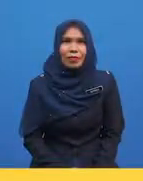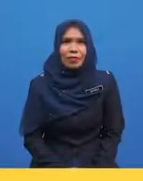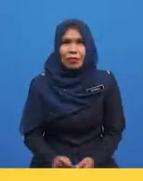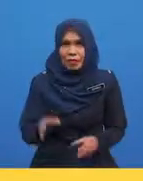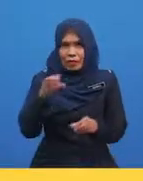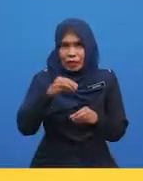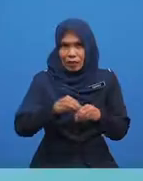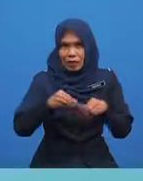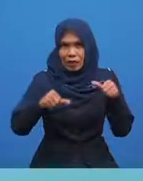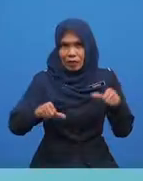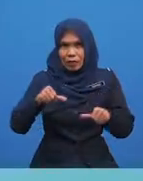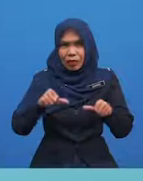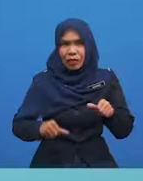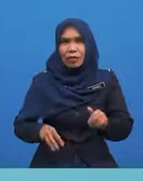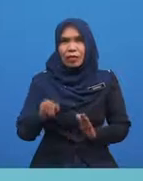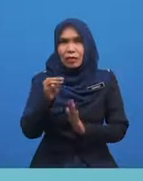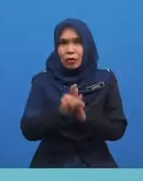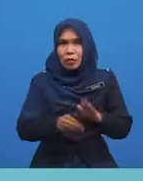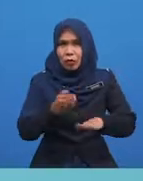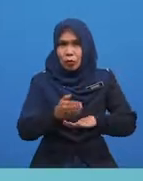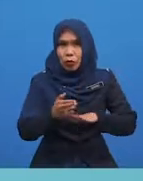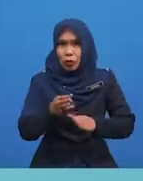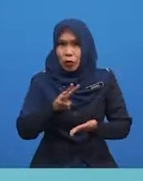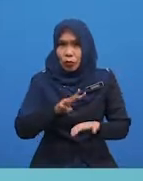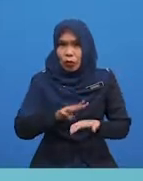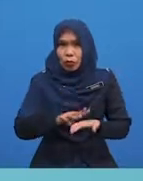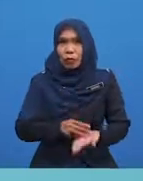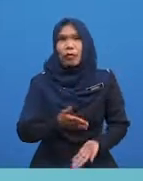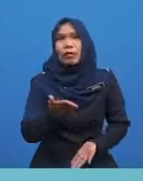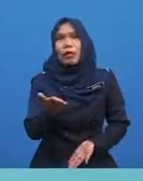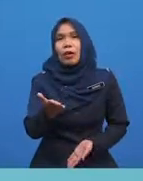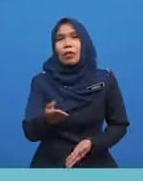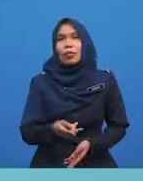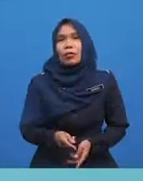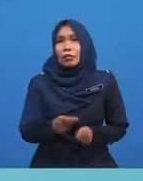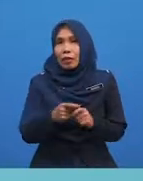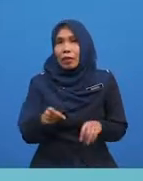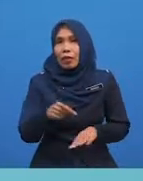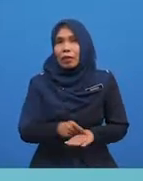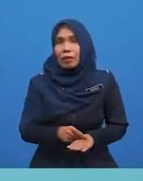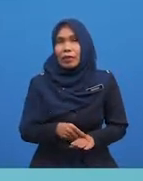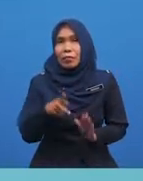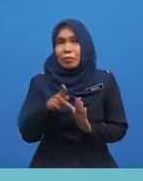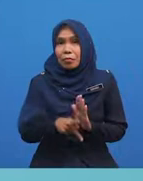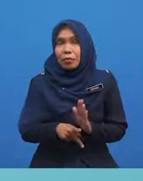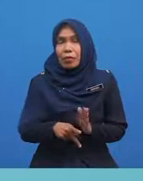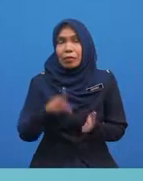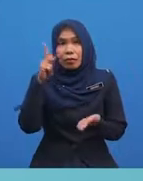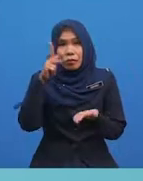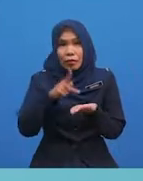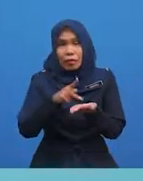Dalam aktiviti memotong wafer, kamu telah diperkenalkan dengan